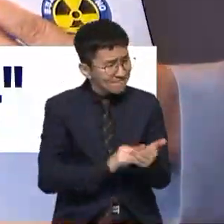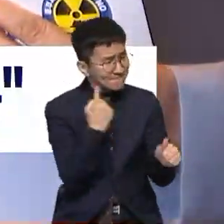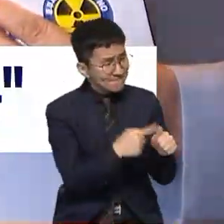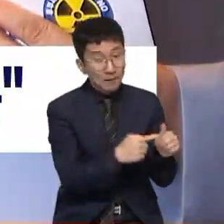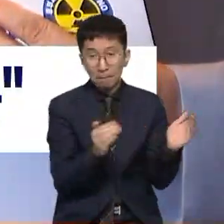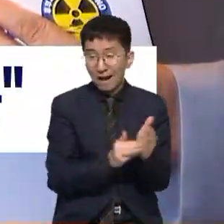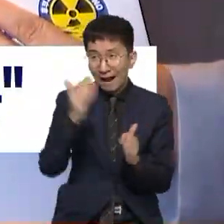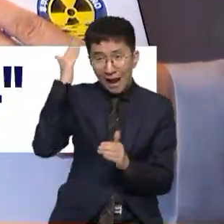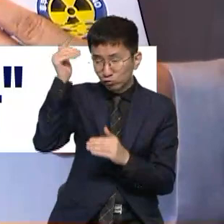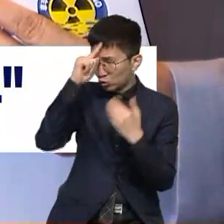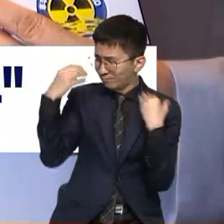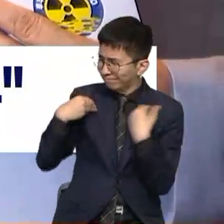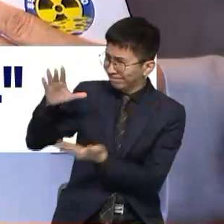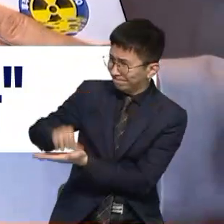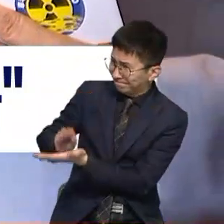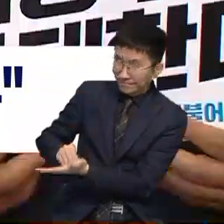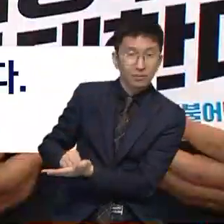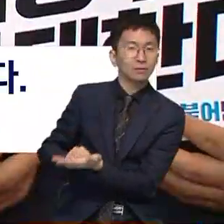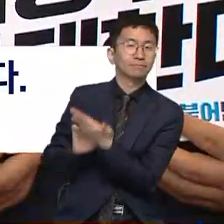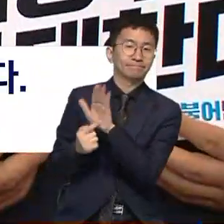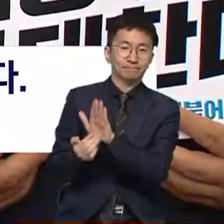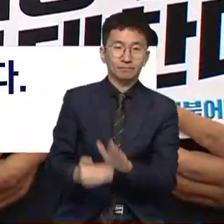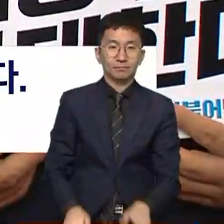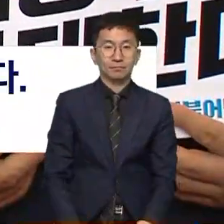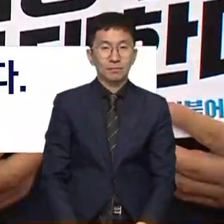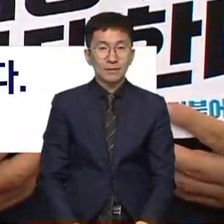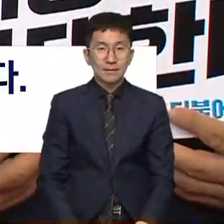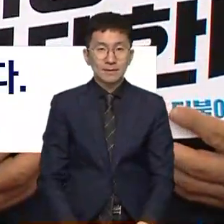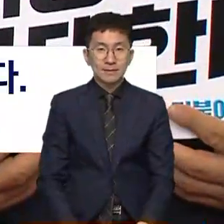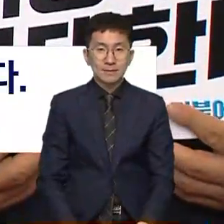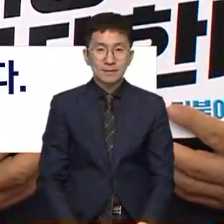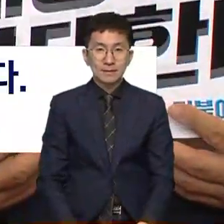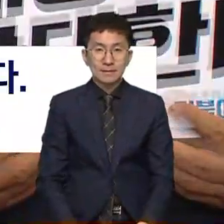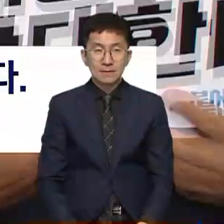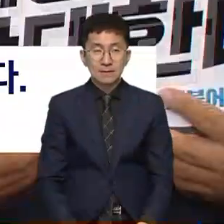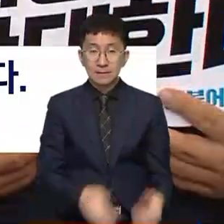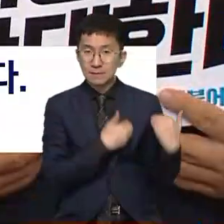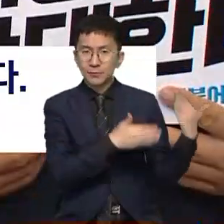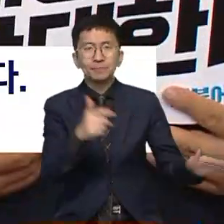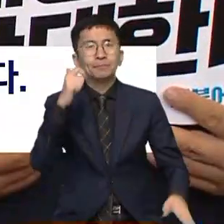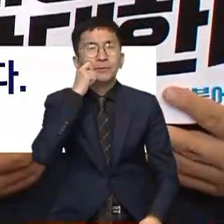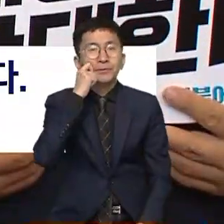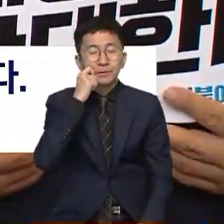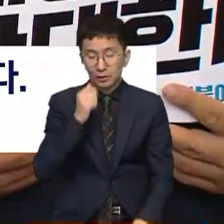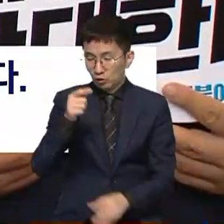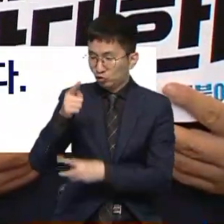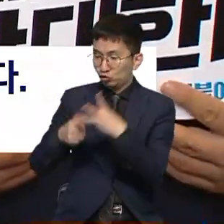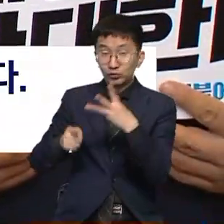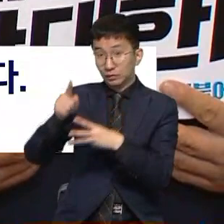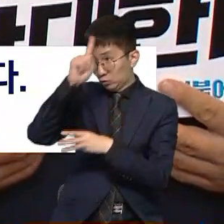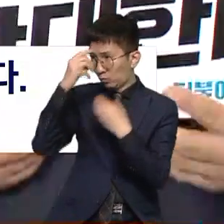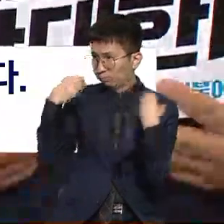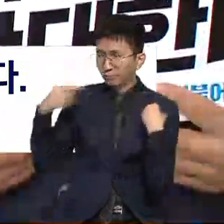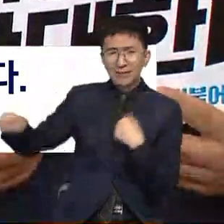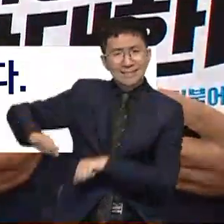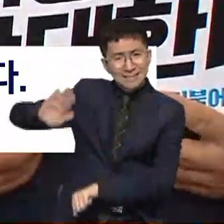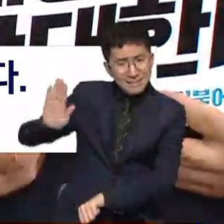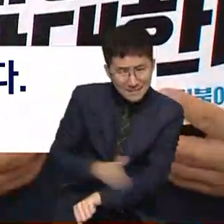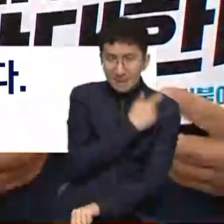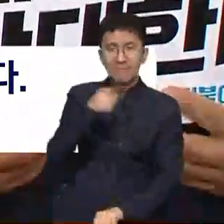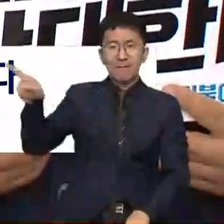정부 책임을 함께 거론했습니다. 용납할 수 없는 이번 결정에 윤석열 정권의 책임이